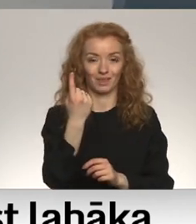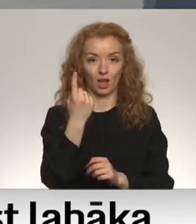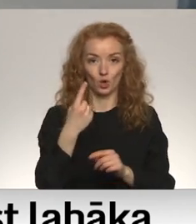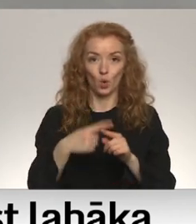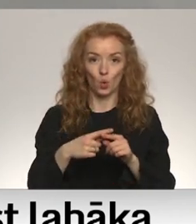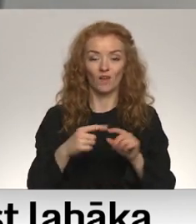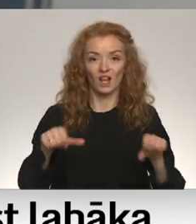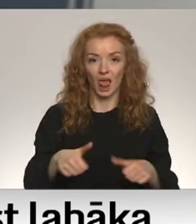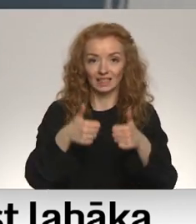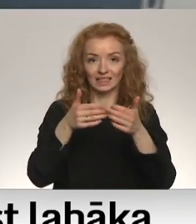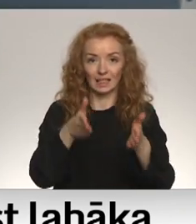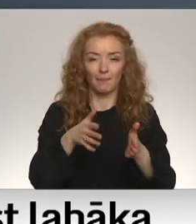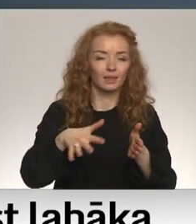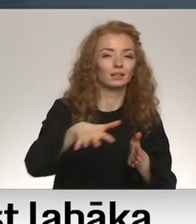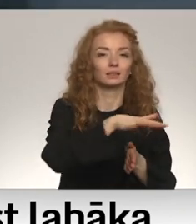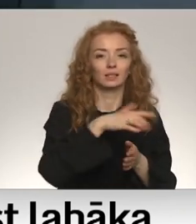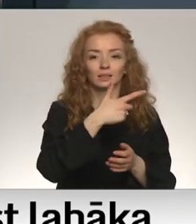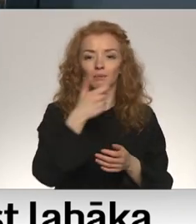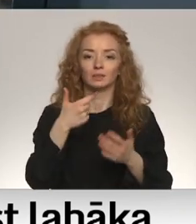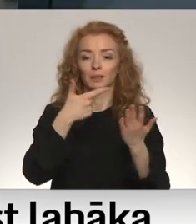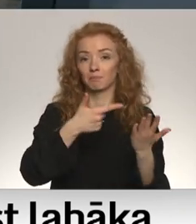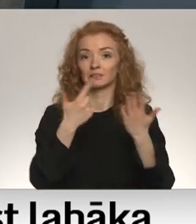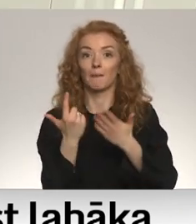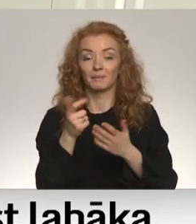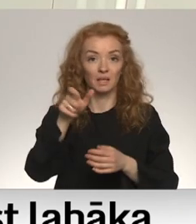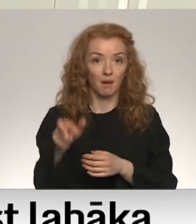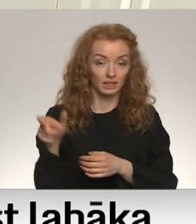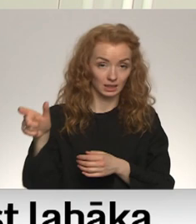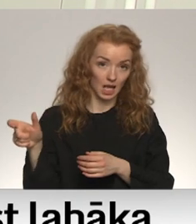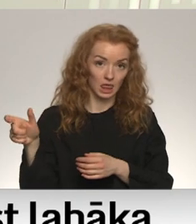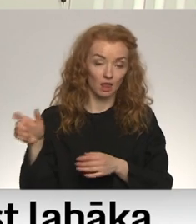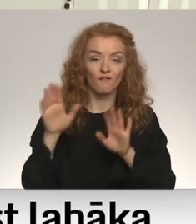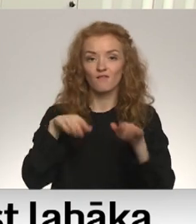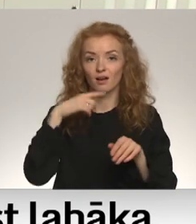vienlaikus stacionāros atradās 777 pacienti,